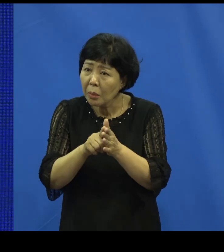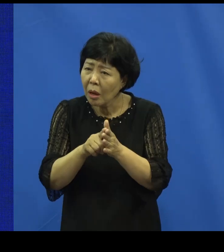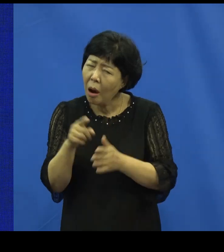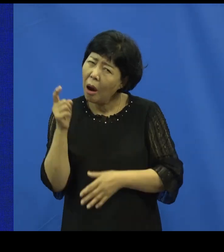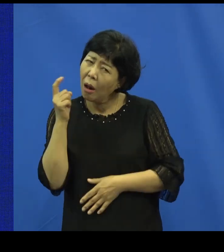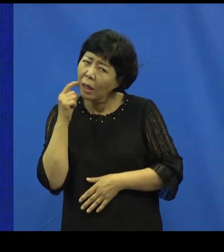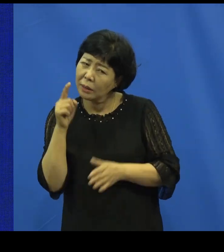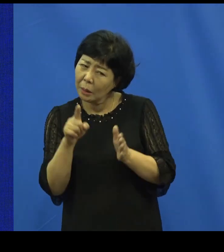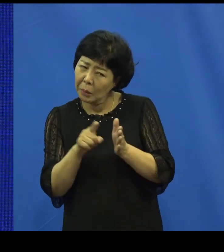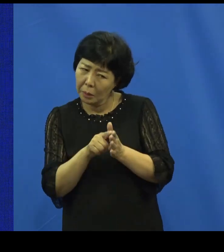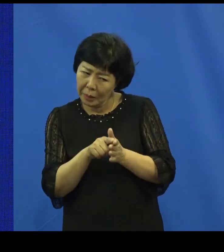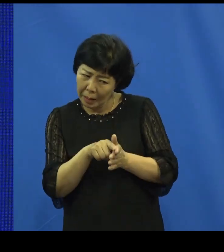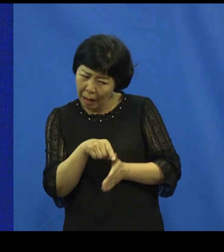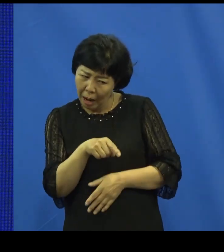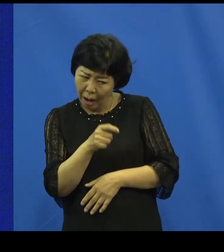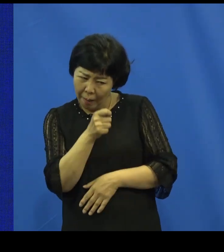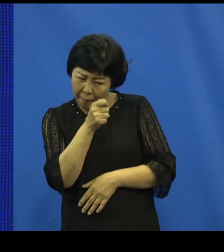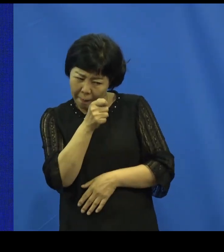여러분.